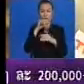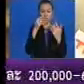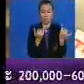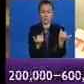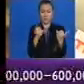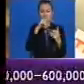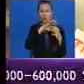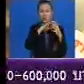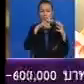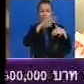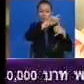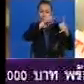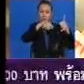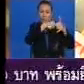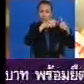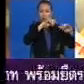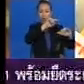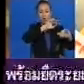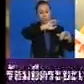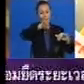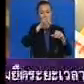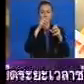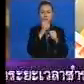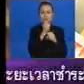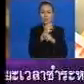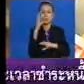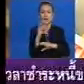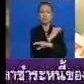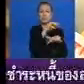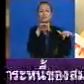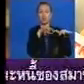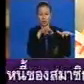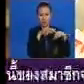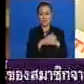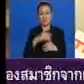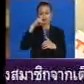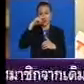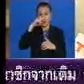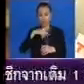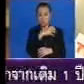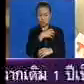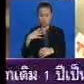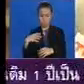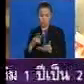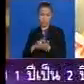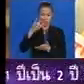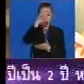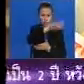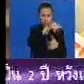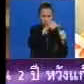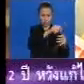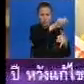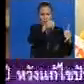แทรกแซงกิจการภายในประเทศเป็นเพียงการวิพากษ์วิจารณ์ทางการเมืองส่วนการส่งทูตไทยกลับไปประจำที่กกูชาต้องขึ้นอยู่กับ